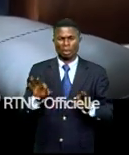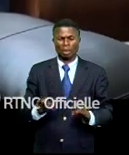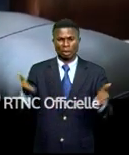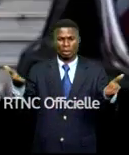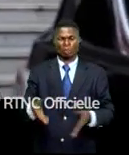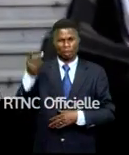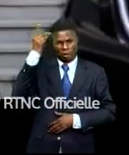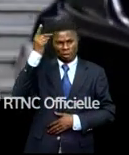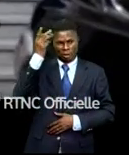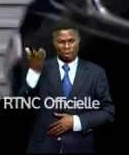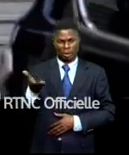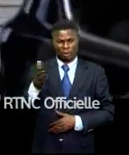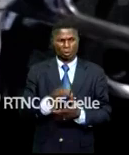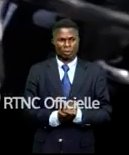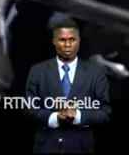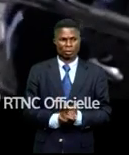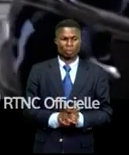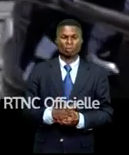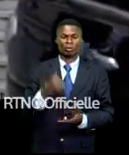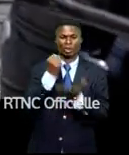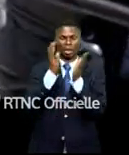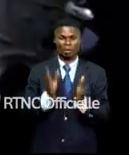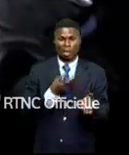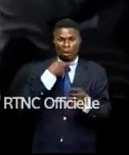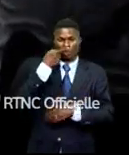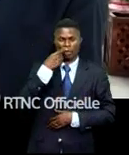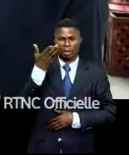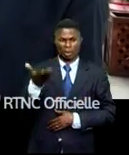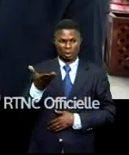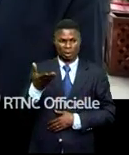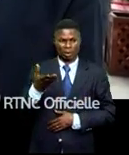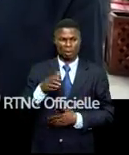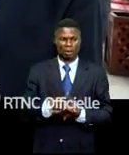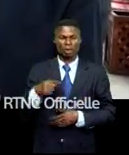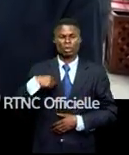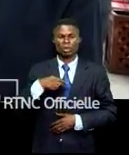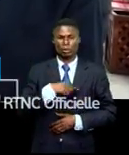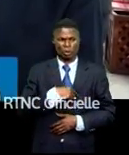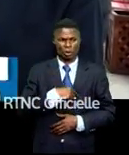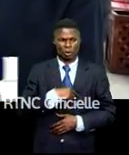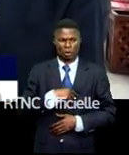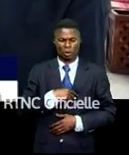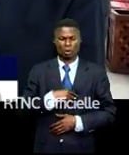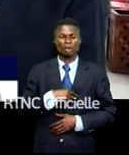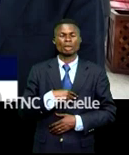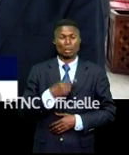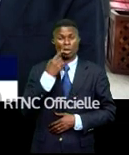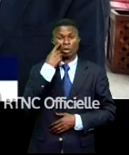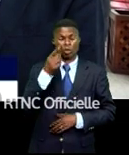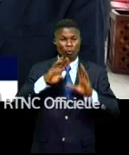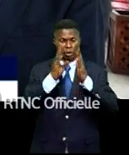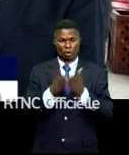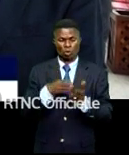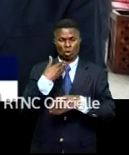accrédité à Kinshasa. Émilie Maltman s'exprime en ce terme. Donc nous allons suivre ce qui se passe au Sénat